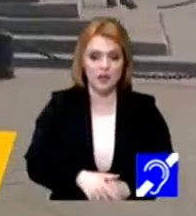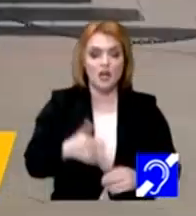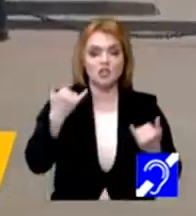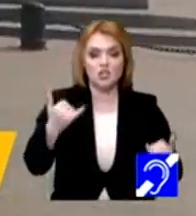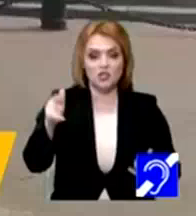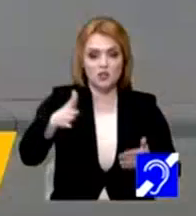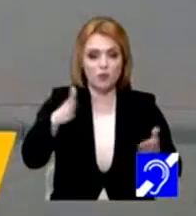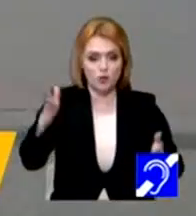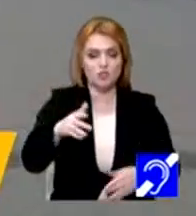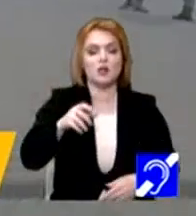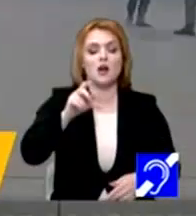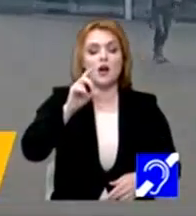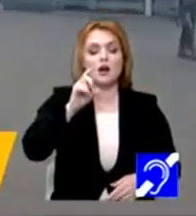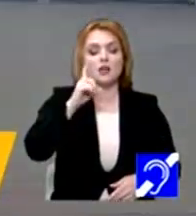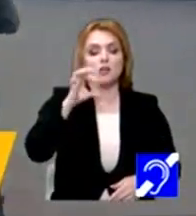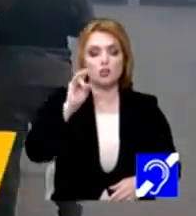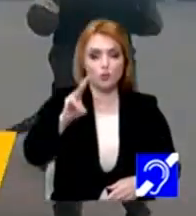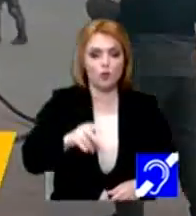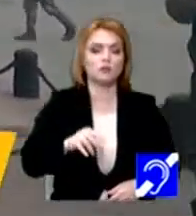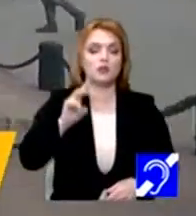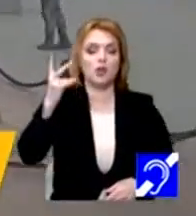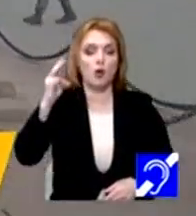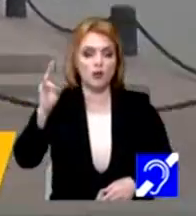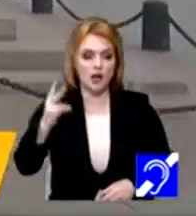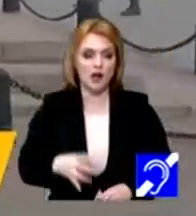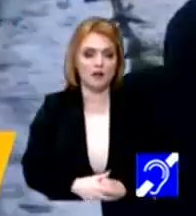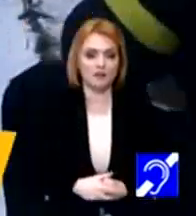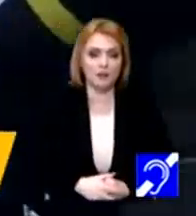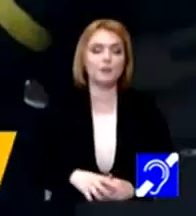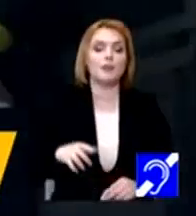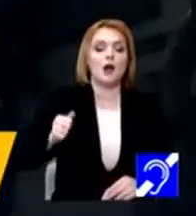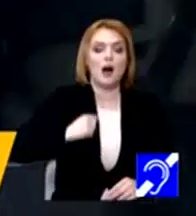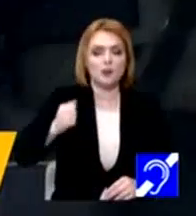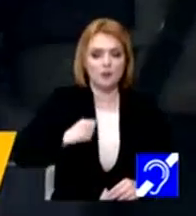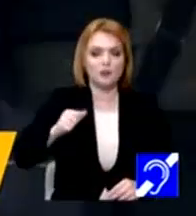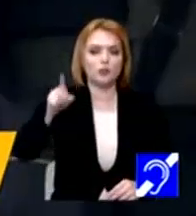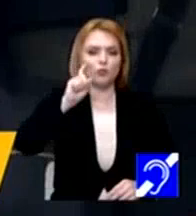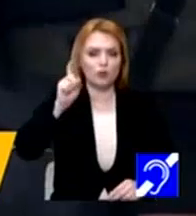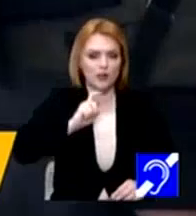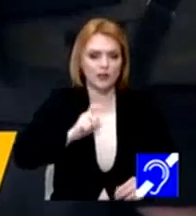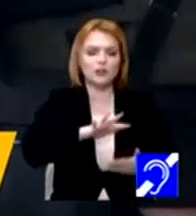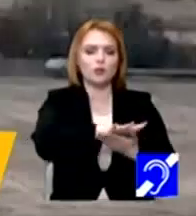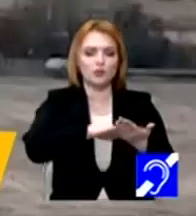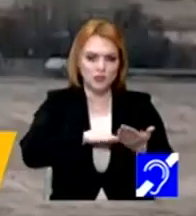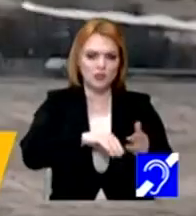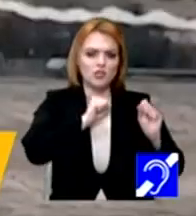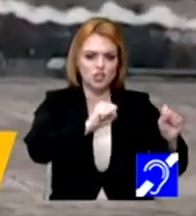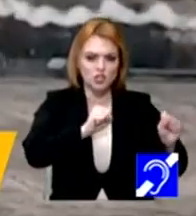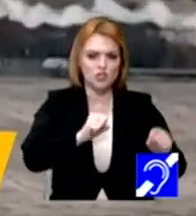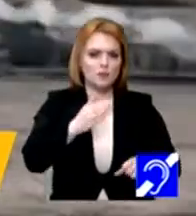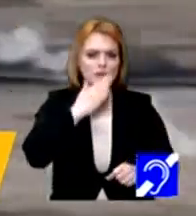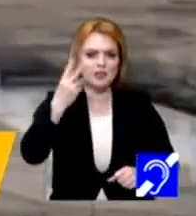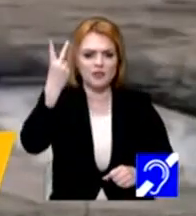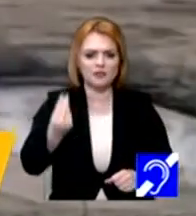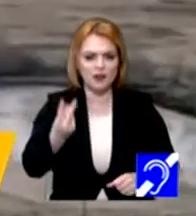Nikolaev, Krivoi Rog și Voznesensk, iar sistemele de apărare antiaeriană ucrainene continuă să funcționeze eficient. În ultimele două